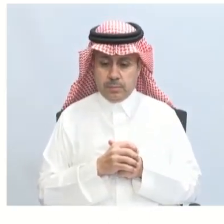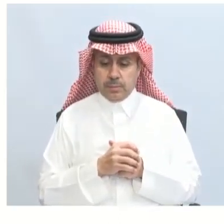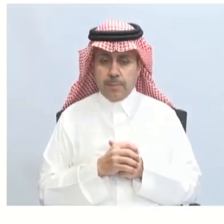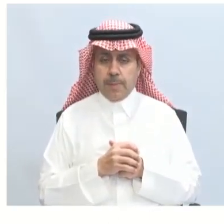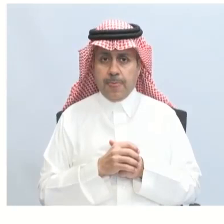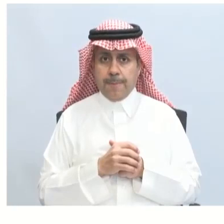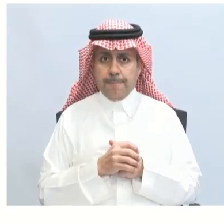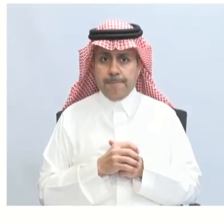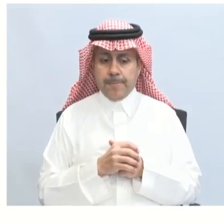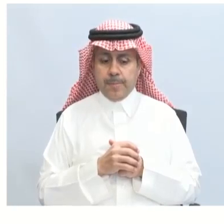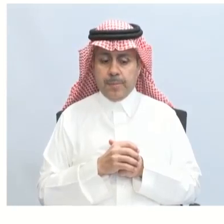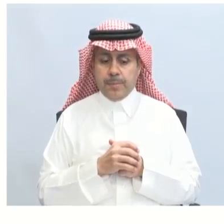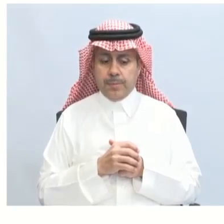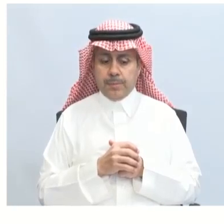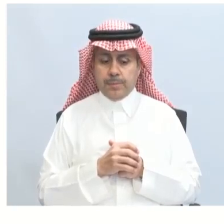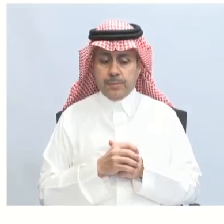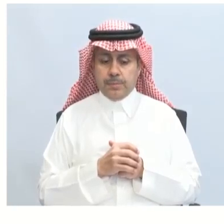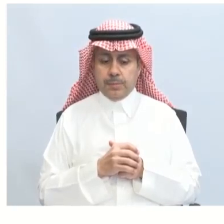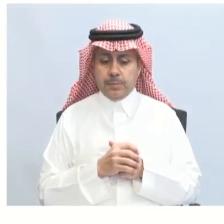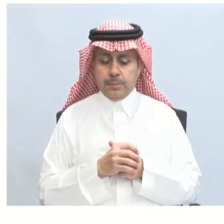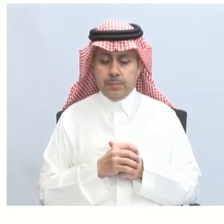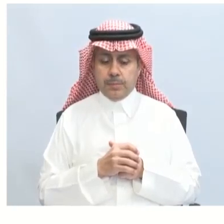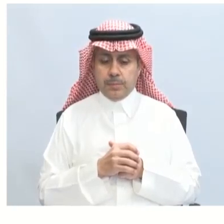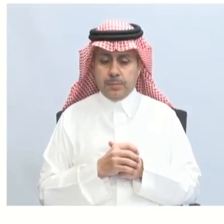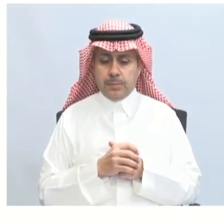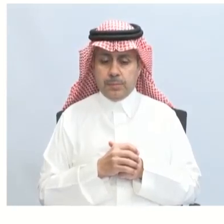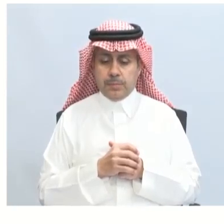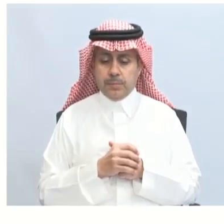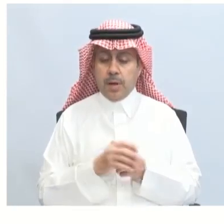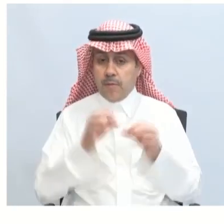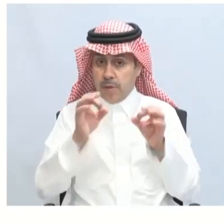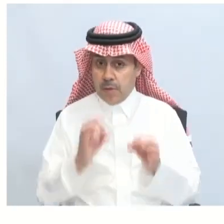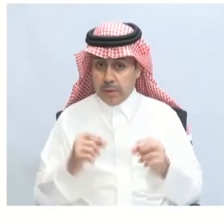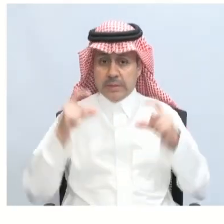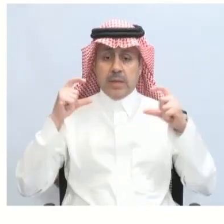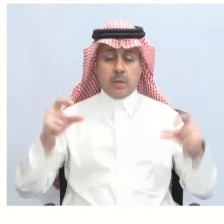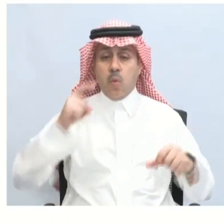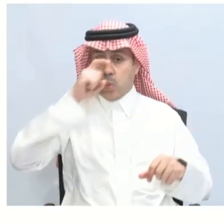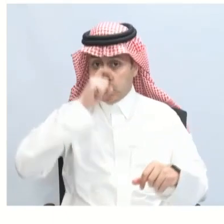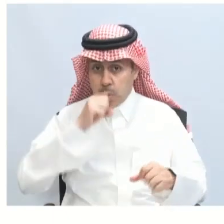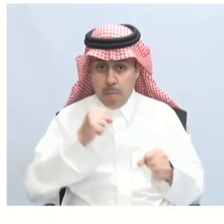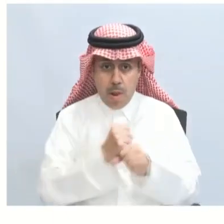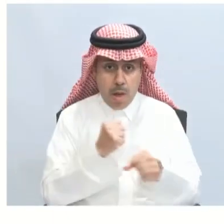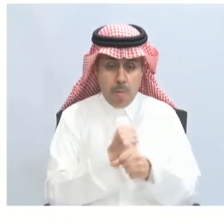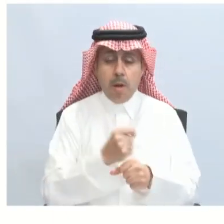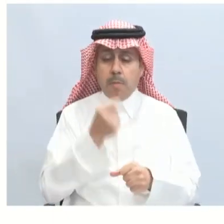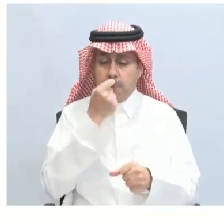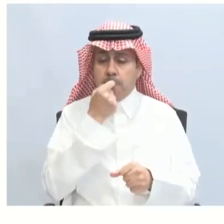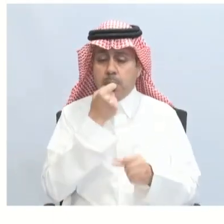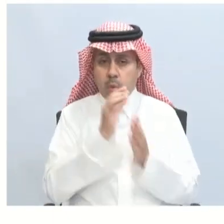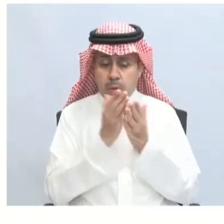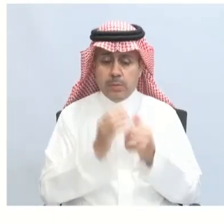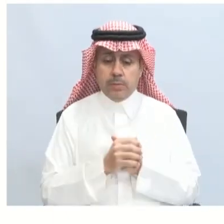ولذكر الله اكبر والله يعلموا ما تصنعون فهذه الايه دلت على وجوب العمل بالقران